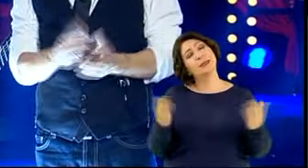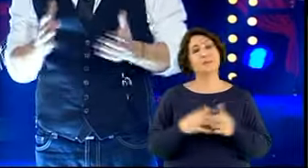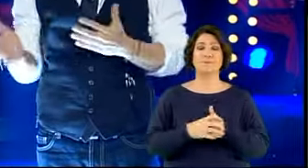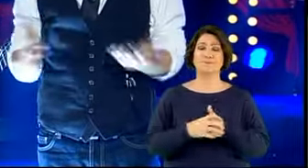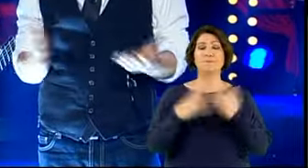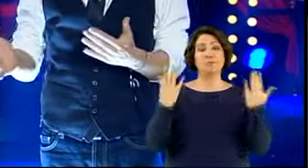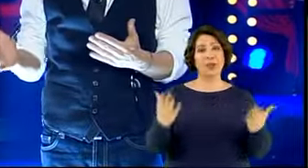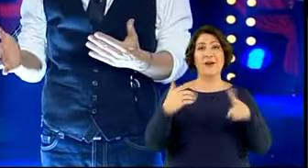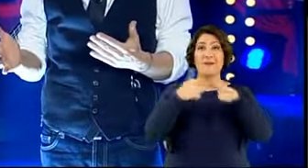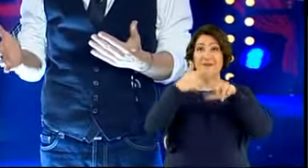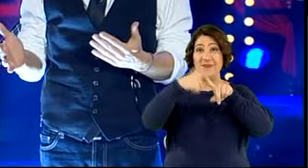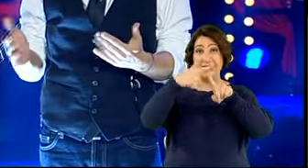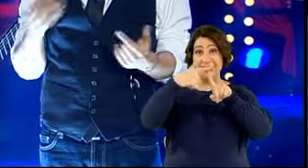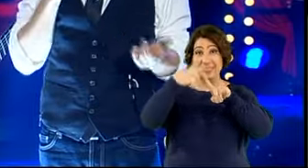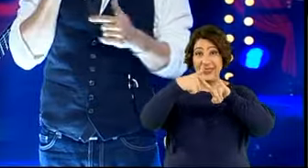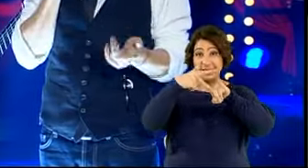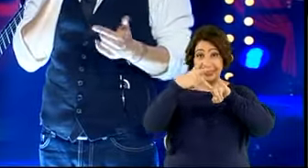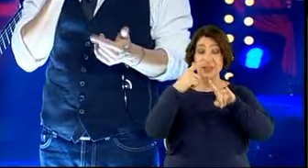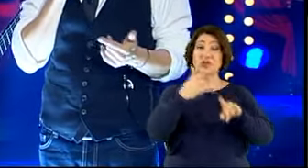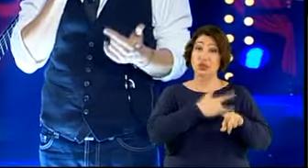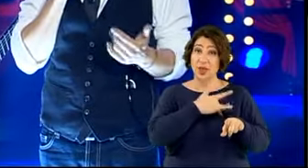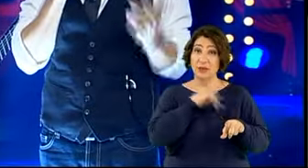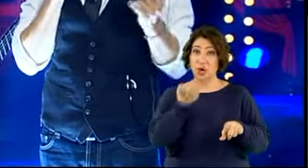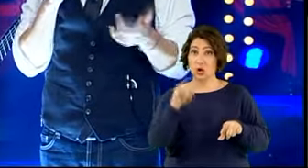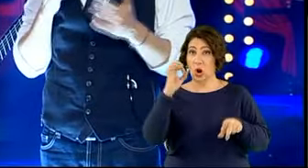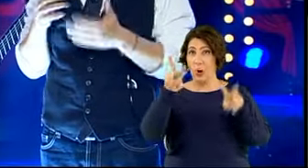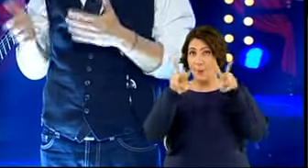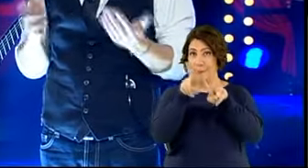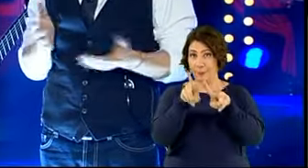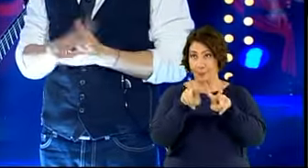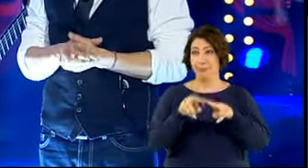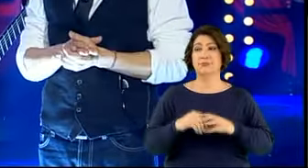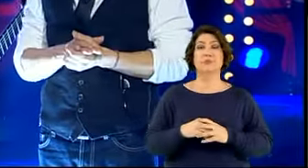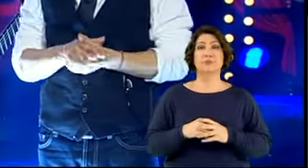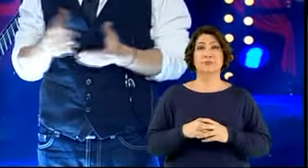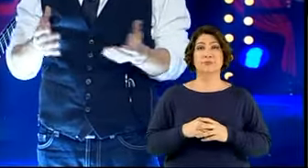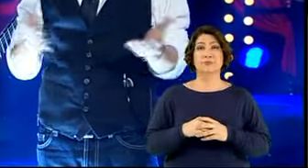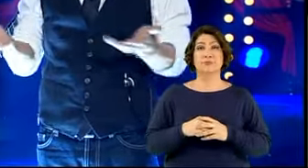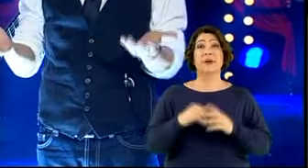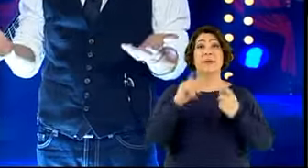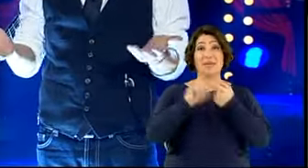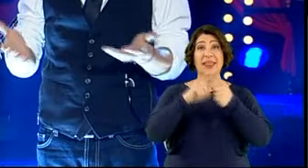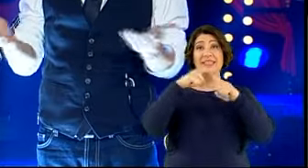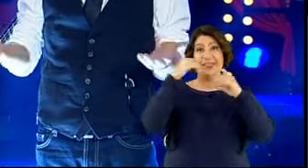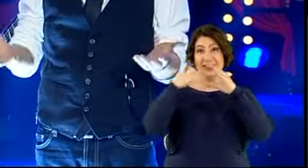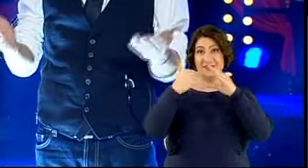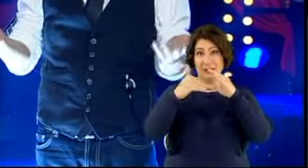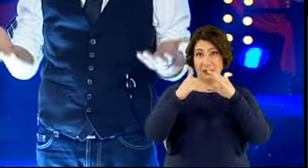Peki fettahcan.com değil mi? Evet. Nokta falan var mı aralarında? Hayır, fettahcan.com ve Twitter'da